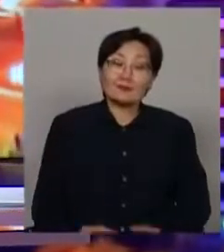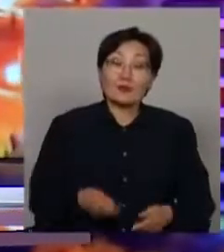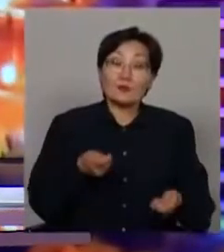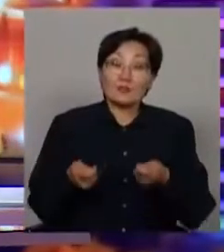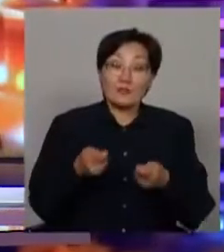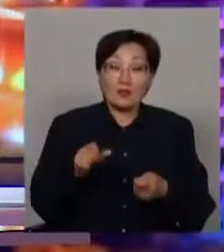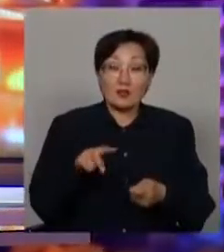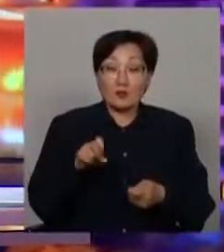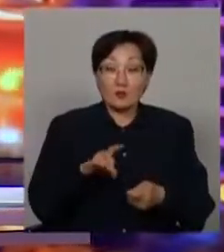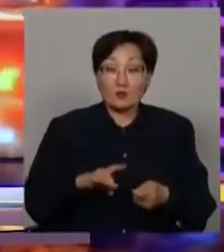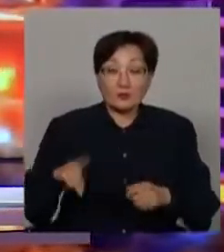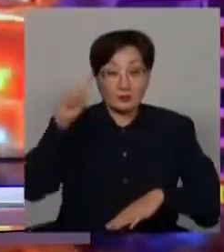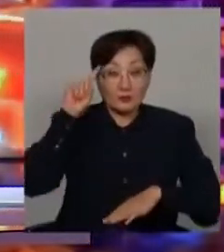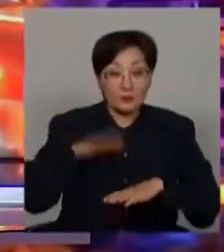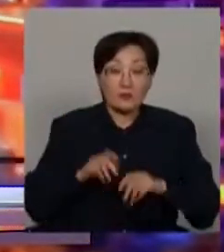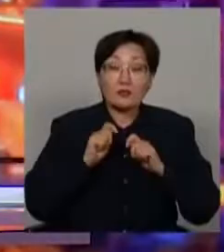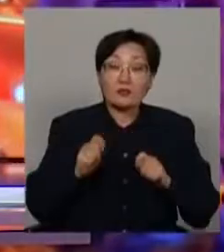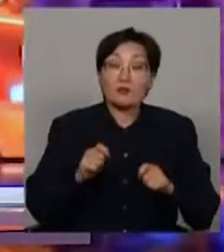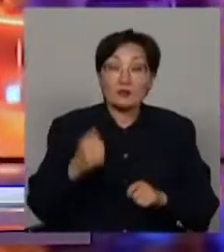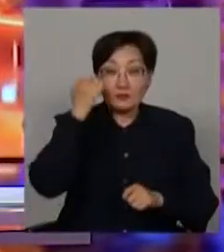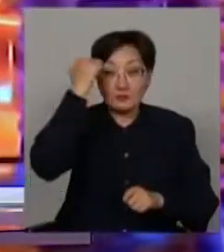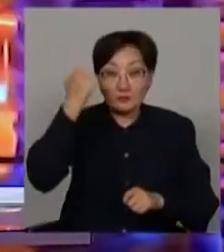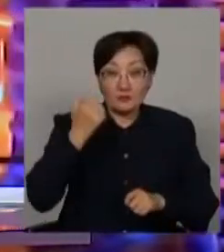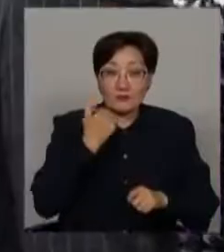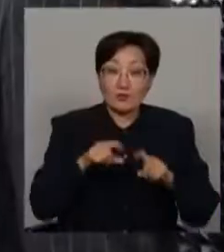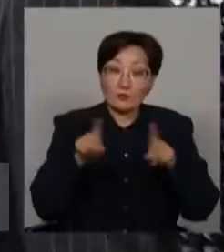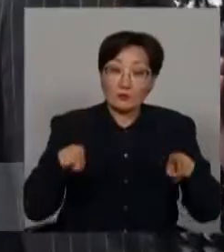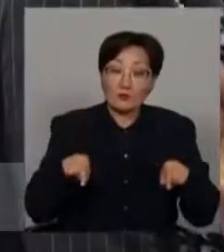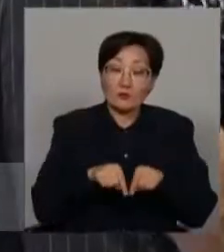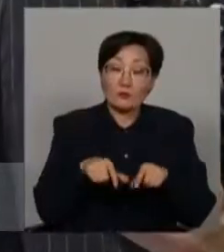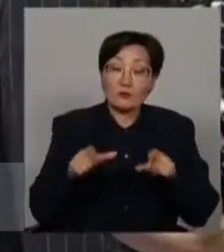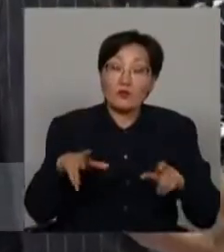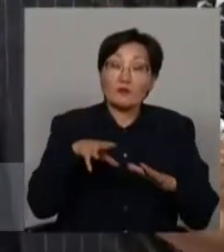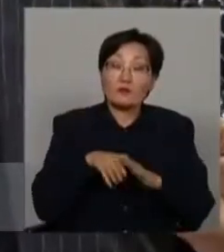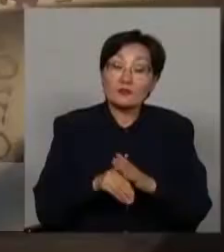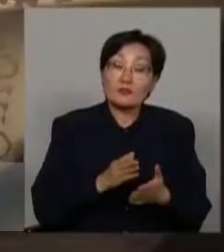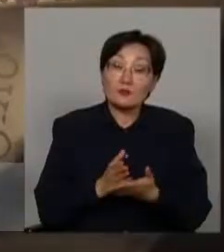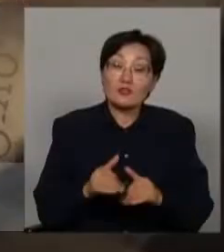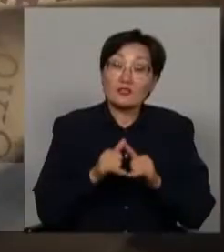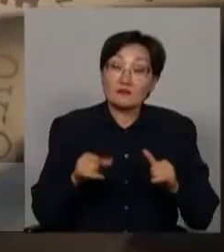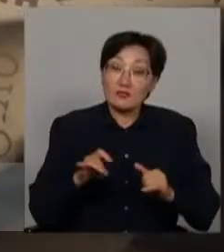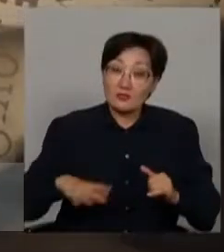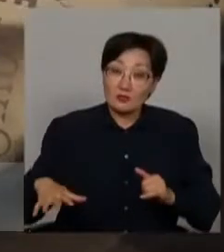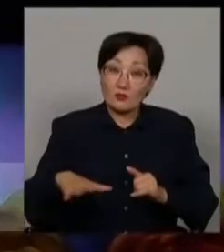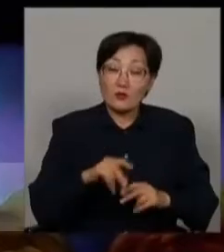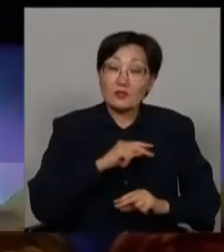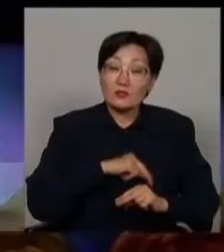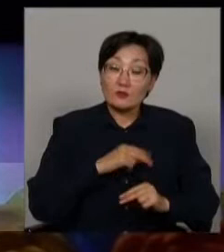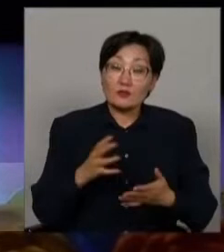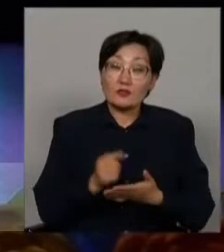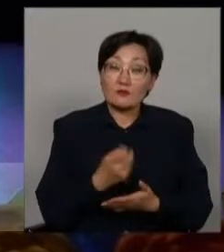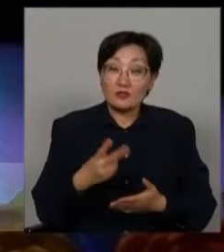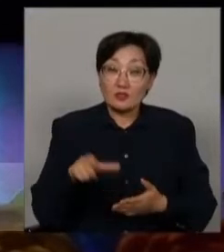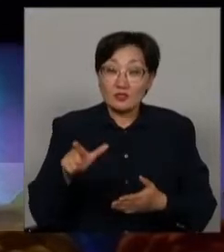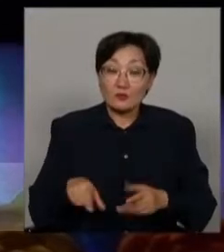Руководство Алатауского акимата наградили благодарственными письмами граждан, внесших свой вклад в развитие района. Грамоты получили 20 человек